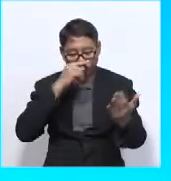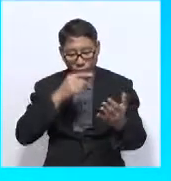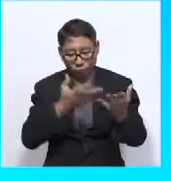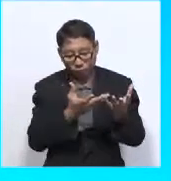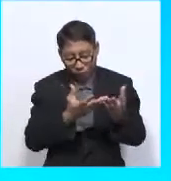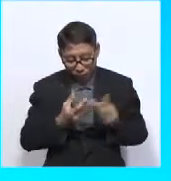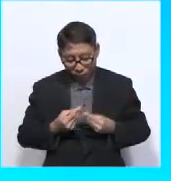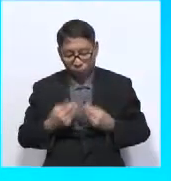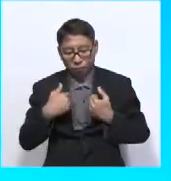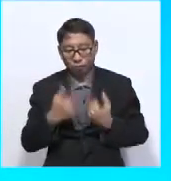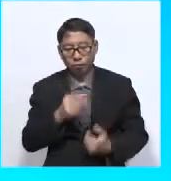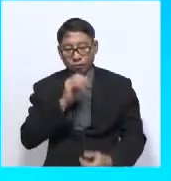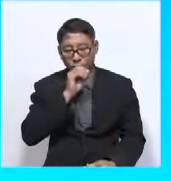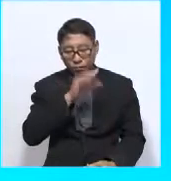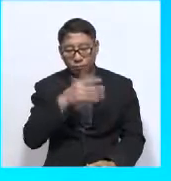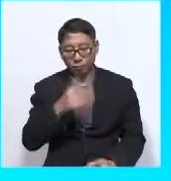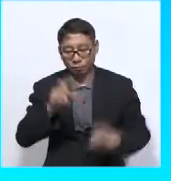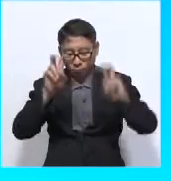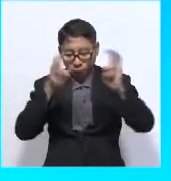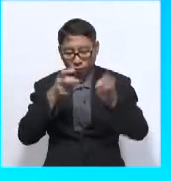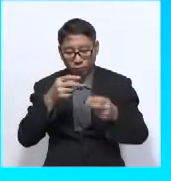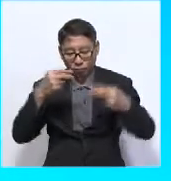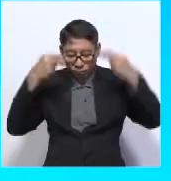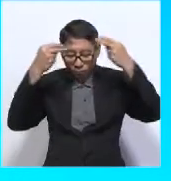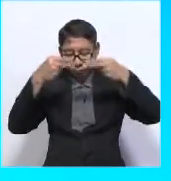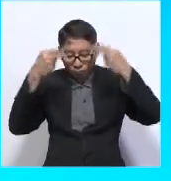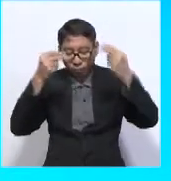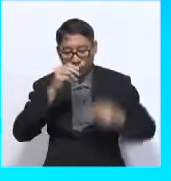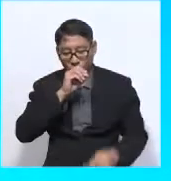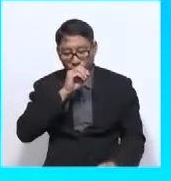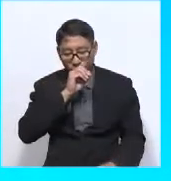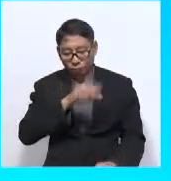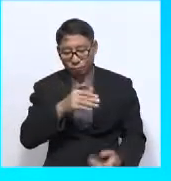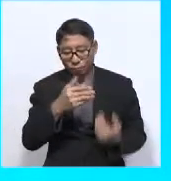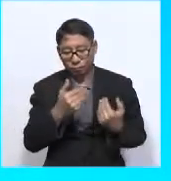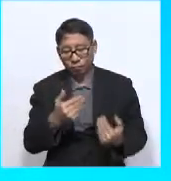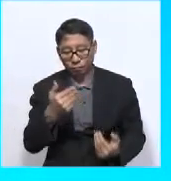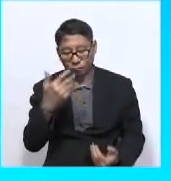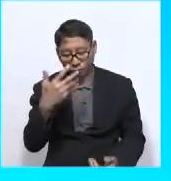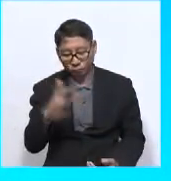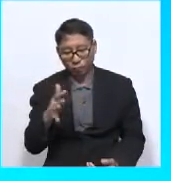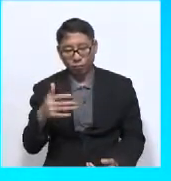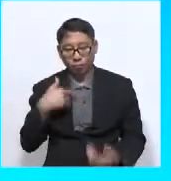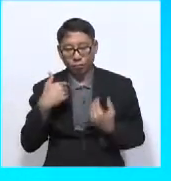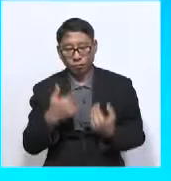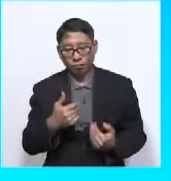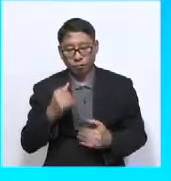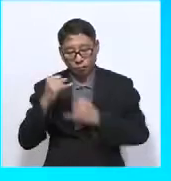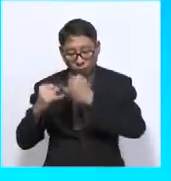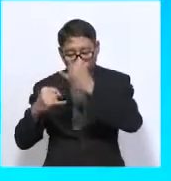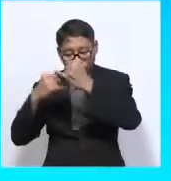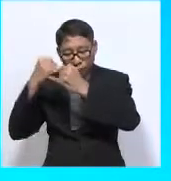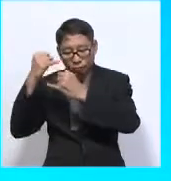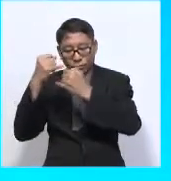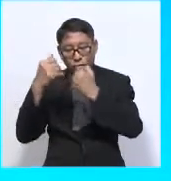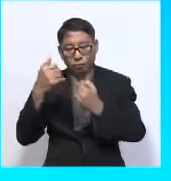นะคะแต่ว่าอย่างที่เรียนไปมีหนึ่งประเด็นที่น่าเป็นห่วงที่เมื่อสักครู่นี้ท่านอธิบดีบอกไว้นะคะก็คือเรื่องของความเจริญที่จะ